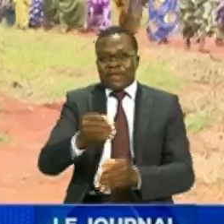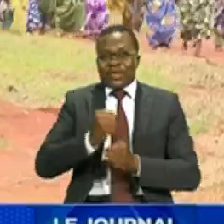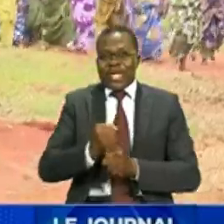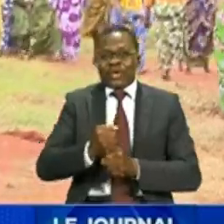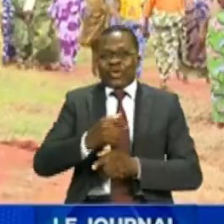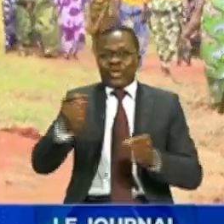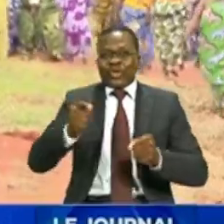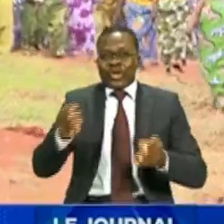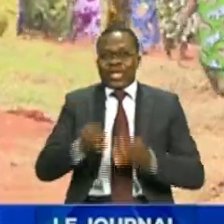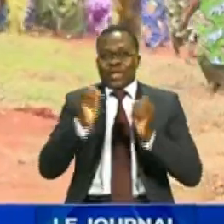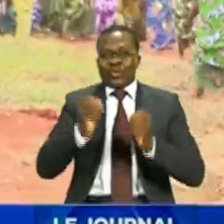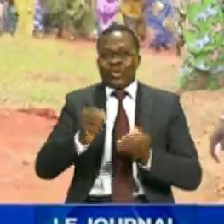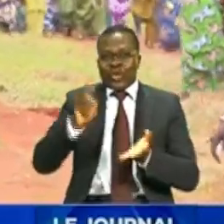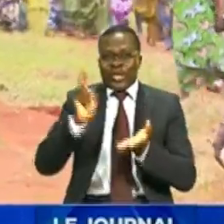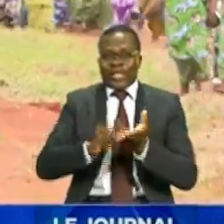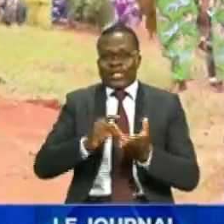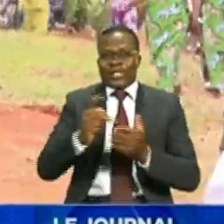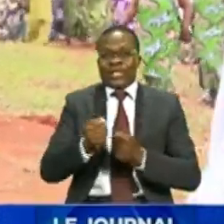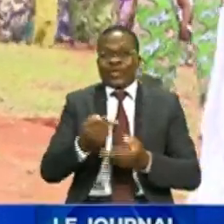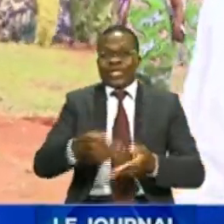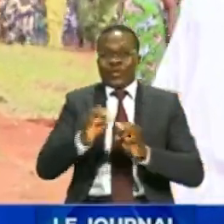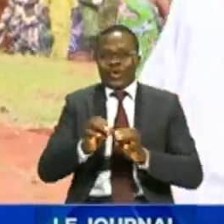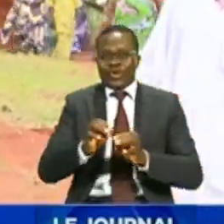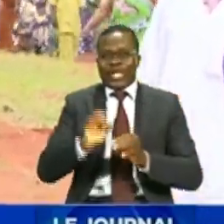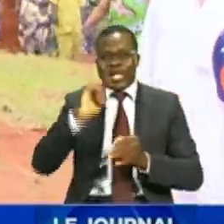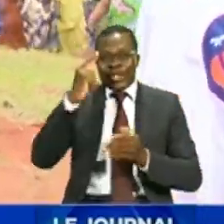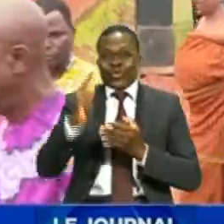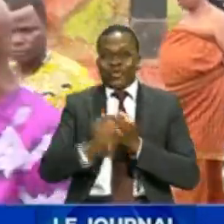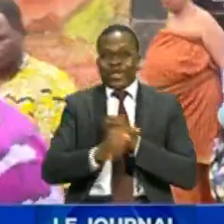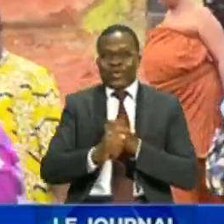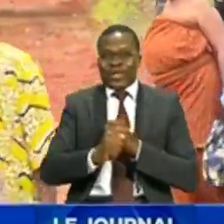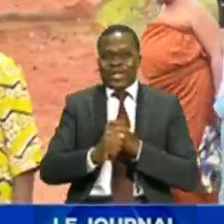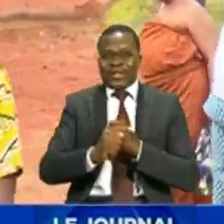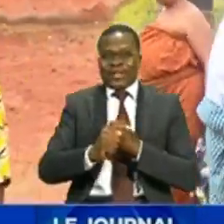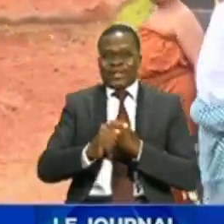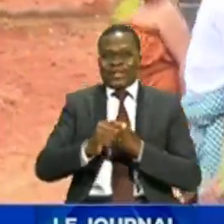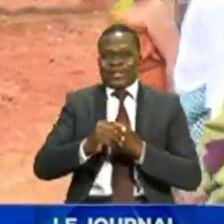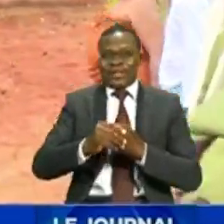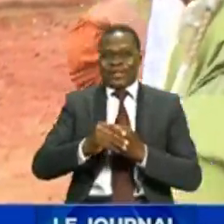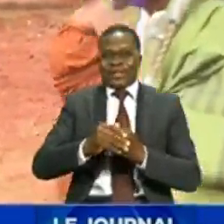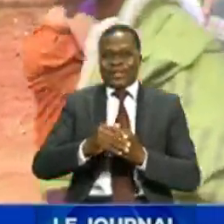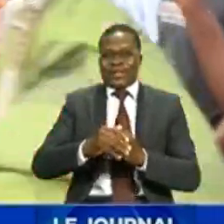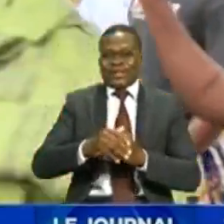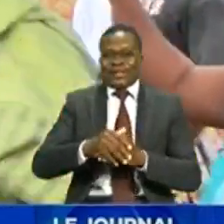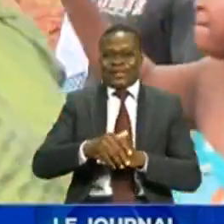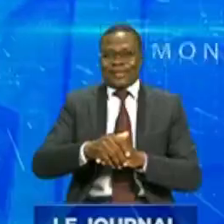le grand musée inscrit dans les projets phares du gouvernement.